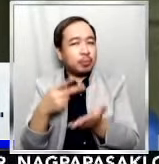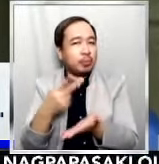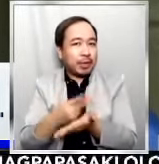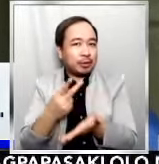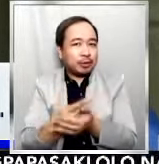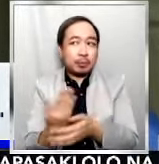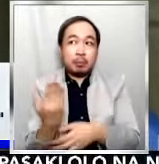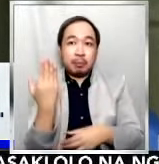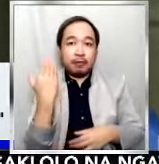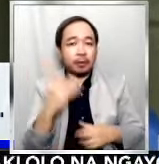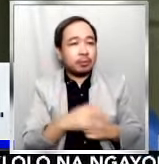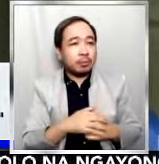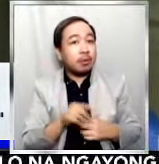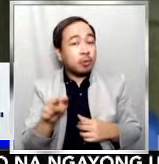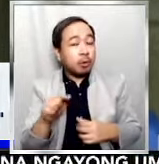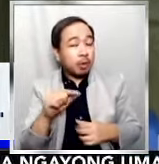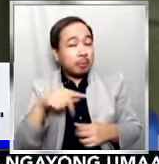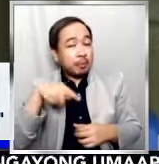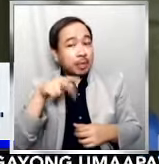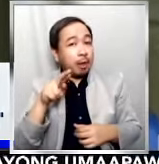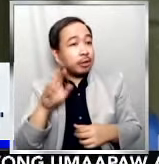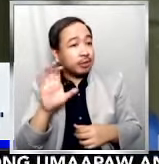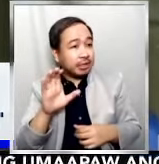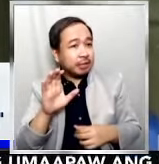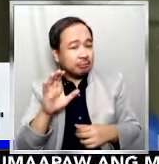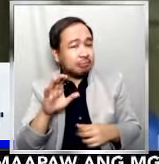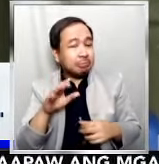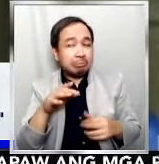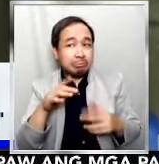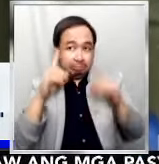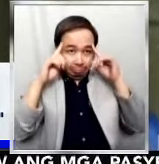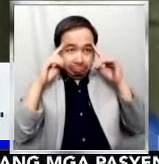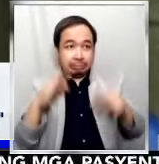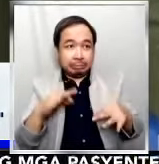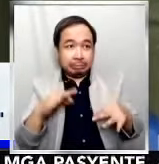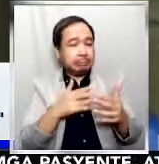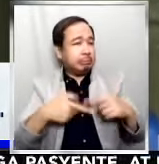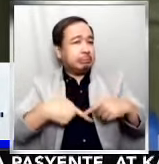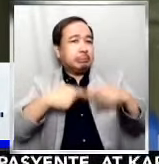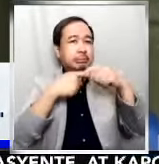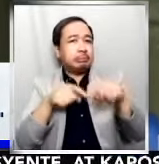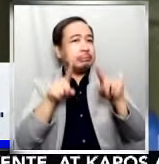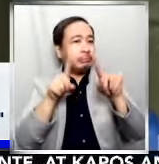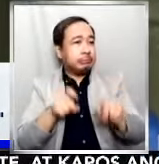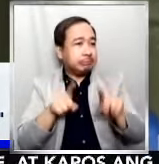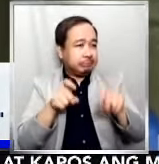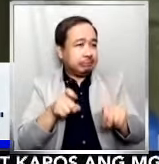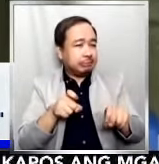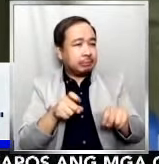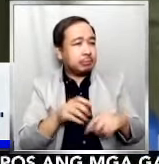Alam mo, I really do not know, but I cannot see